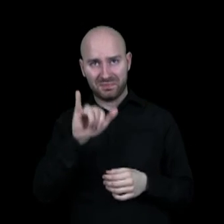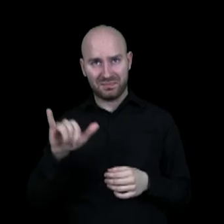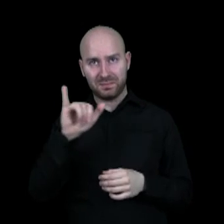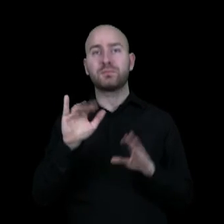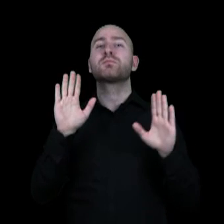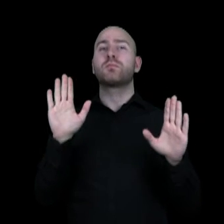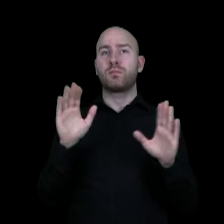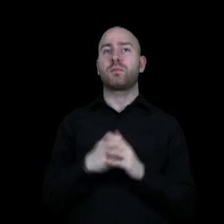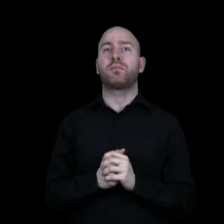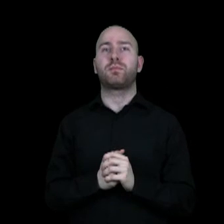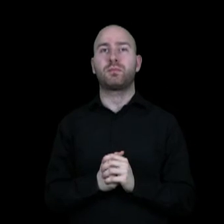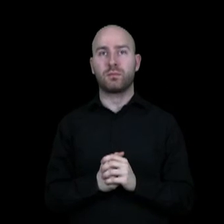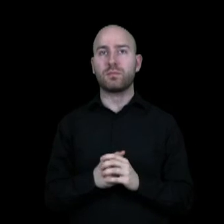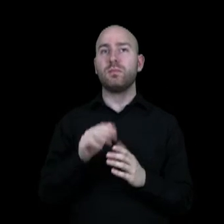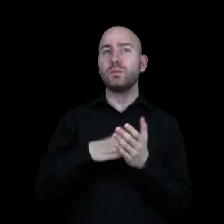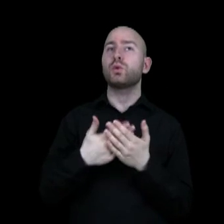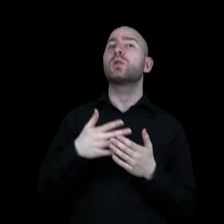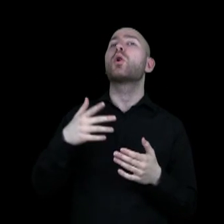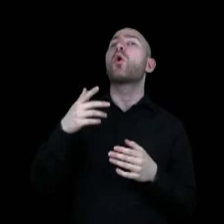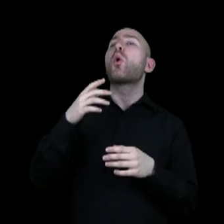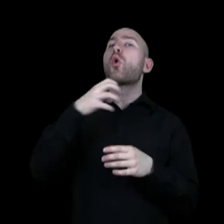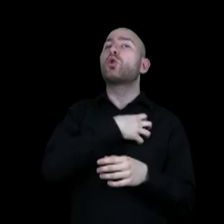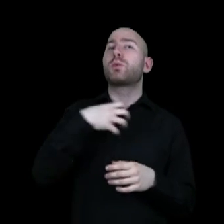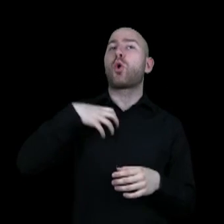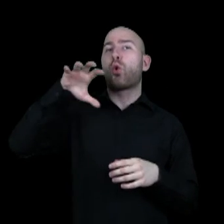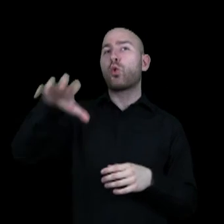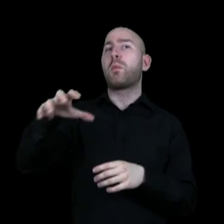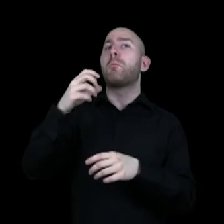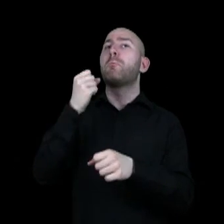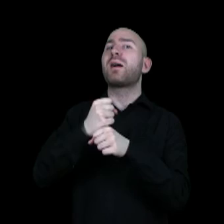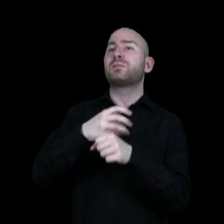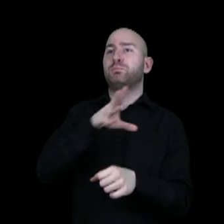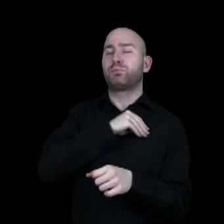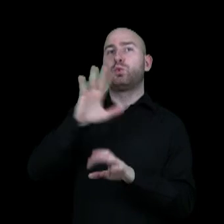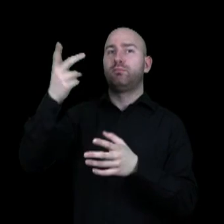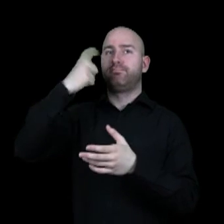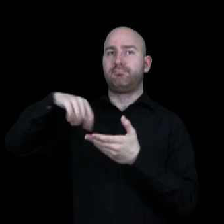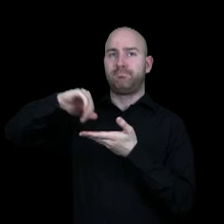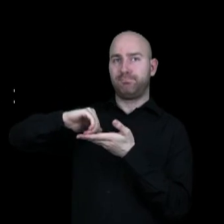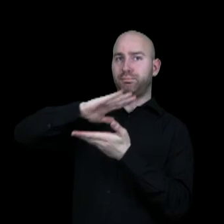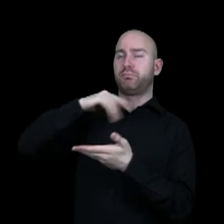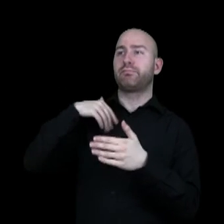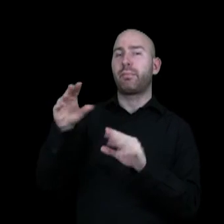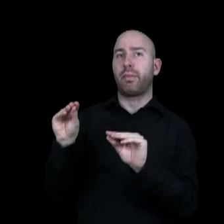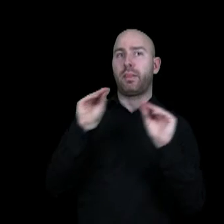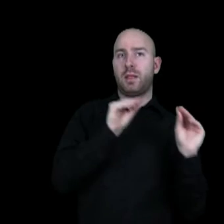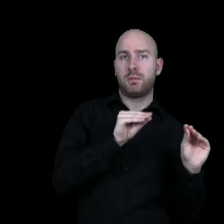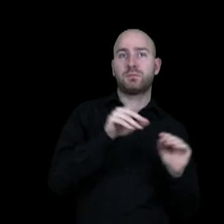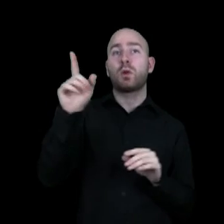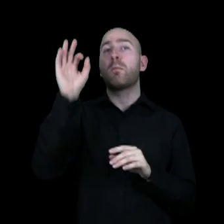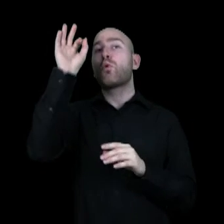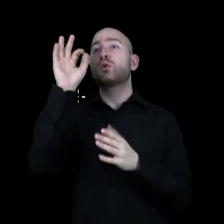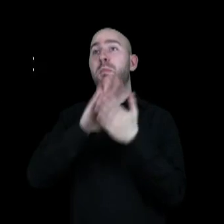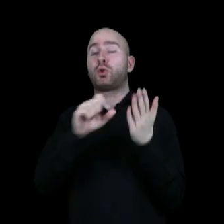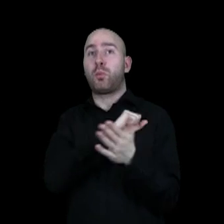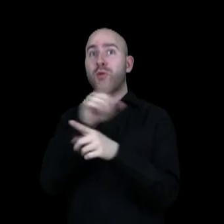to może być nieintuicyjne gospodarce może być tak że ponieważ wypadłem z puli siły roboczej to poprawi się stopa